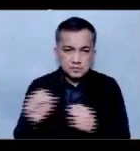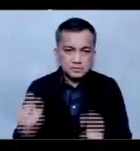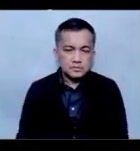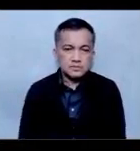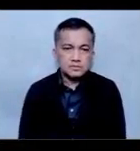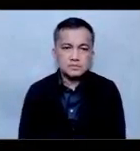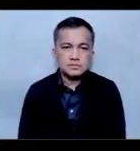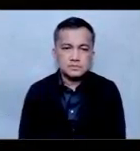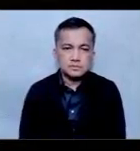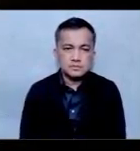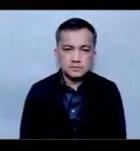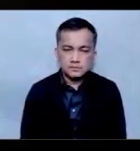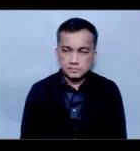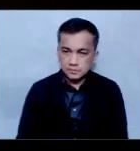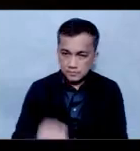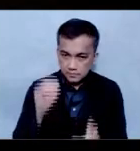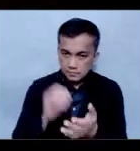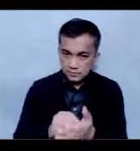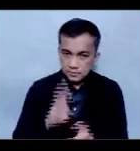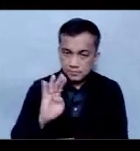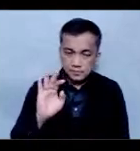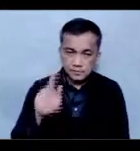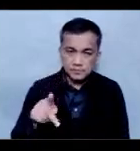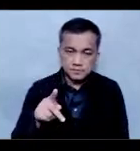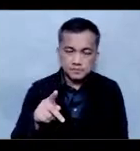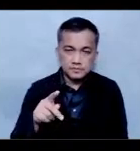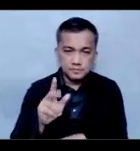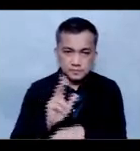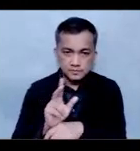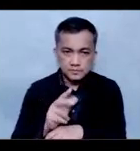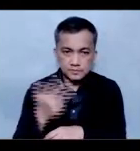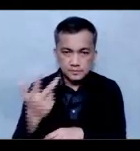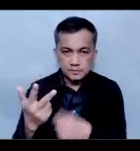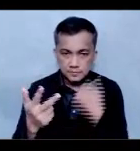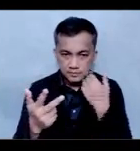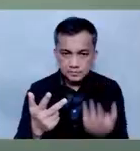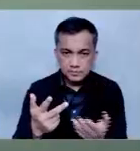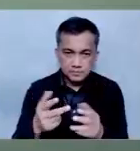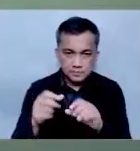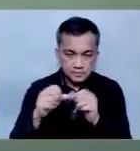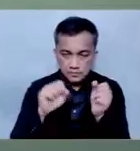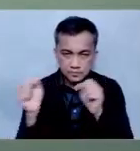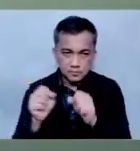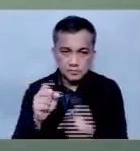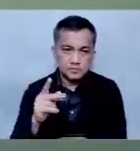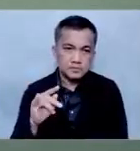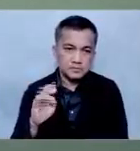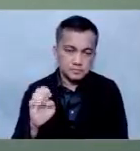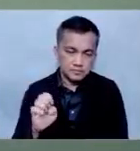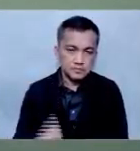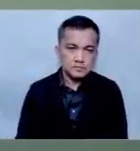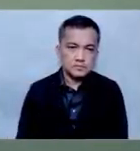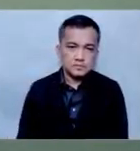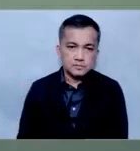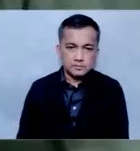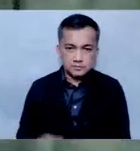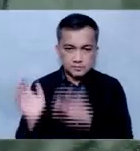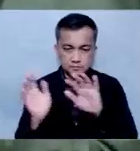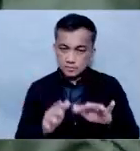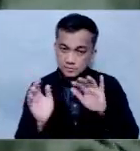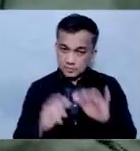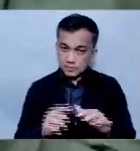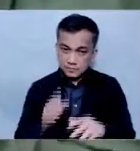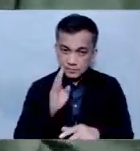Sa tala ng Bureau of Fire Protection sa Albay, tatlo na ang nasawi sa kasagsagan ng bagyong Christine. Sa gitna ng pananalasa ng bagyo sa